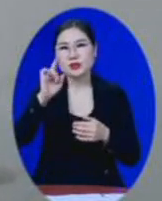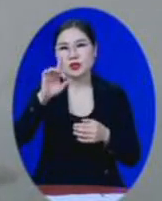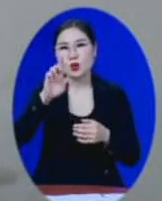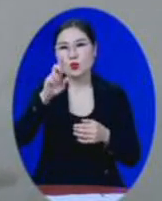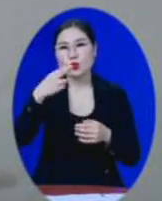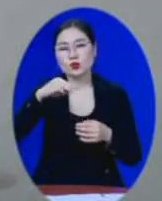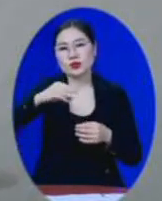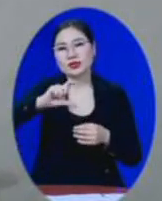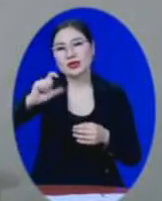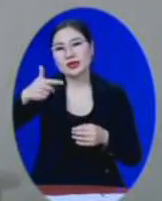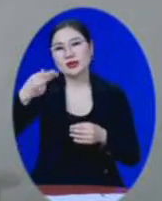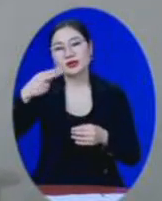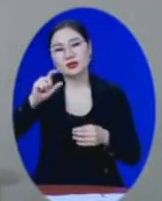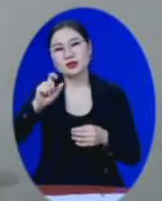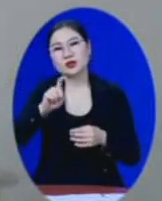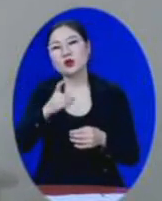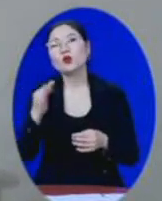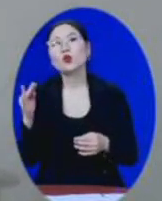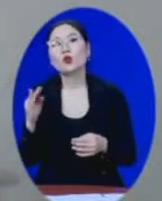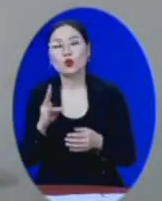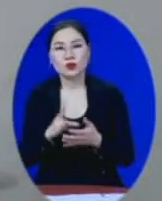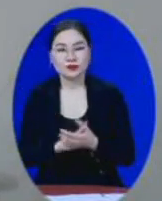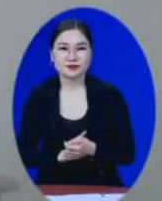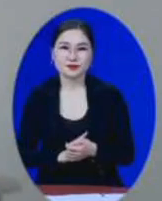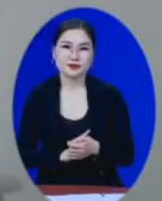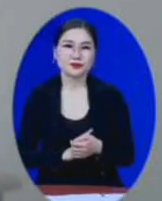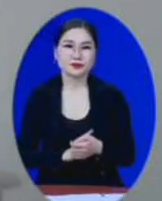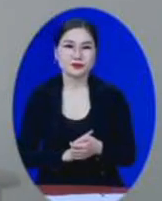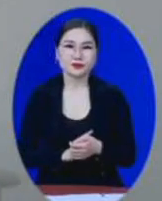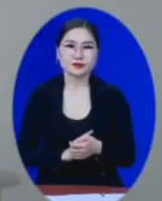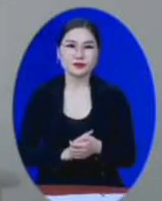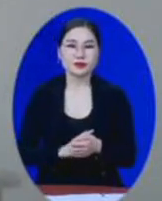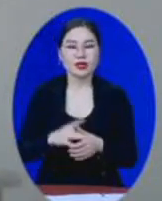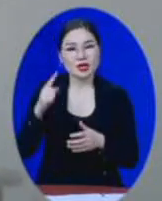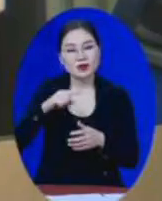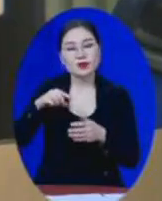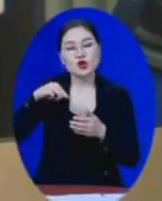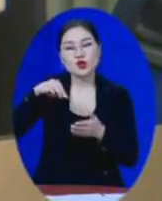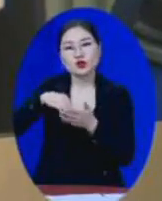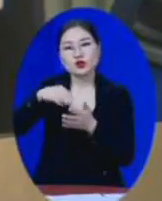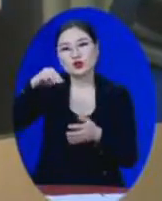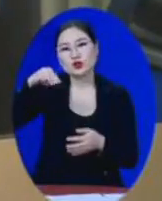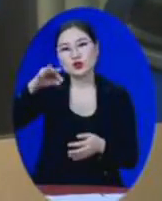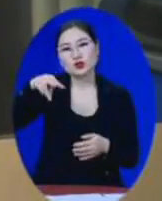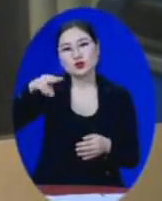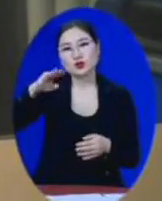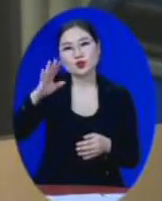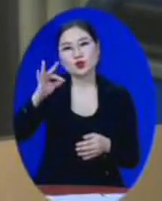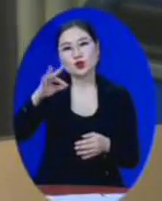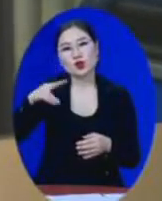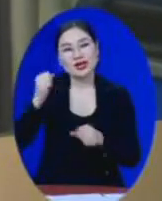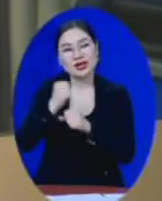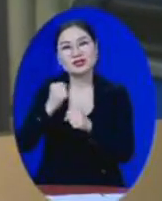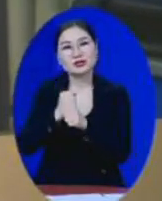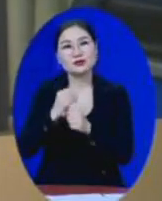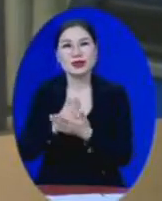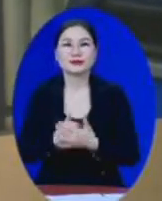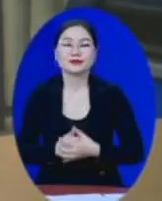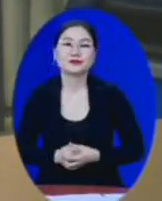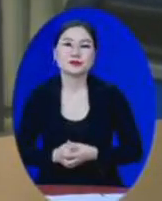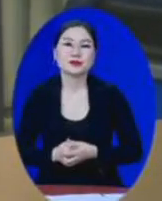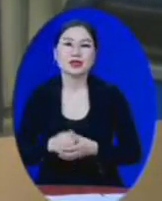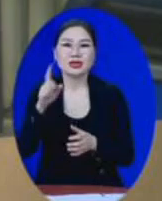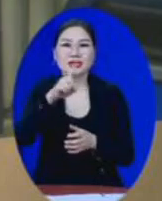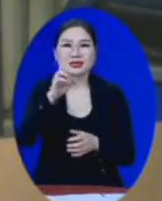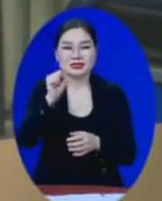сайхан жимсүүдээр ингэж хэрэглүүлж ингэж сургая гэсэн одоо төлөвлөгөөтэй ажиллаж байгаамаа. Завхны ант амсыг нутгийн